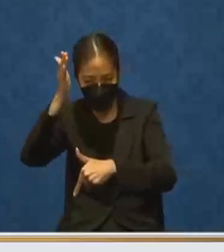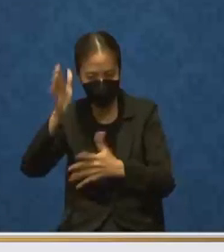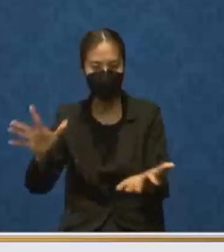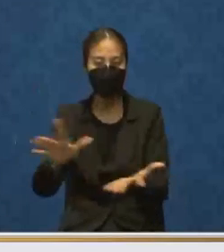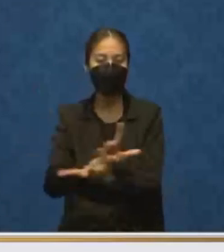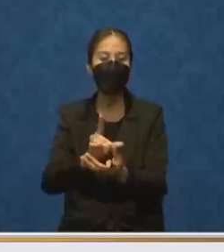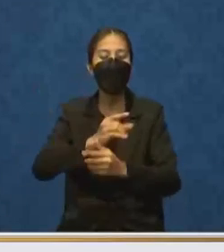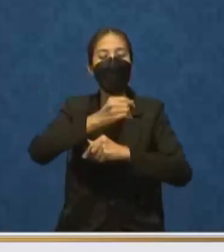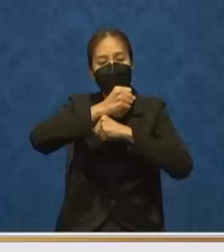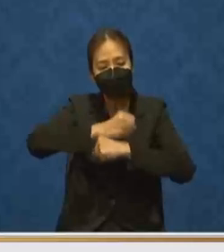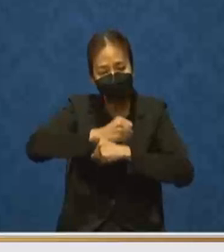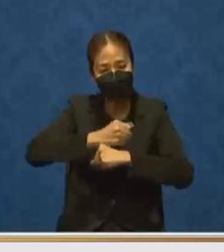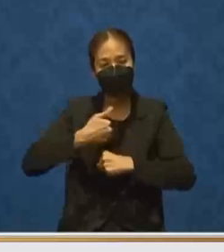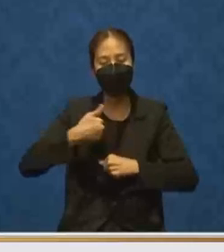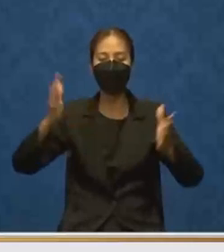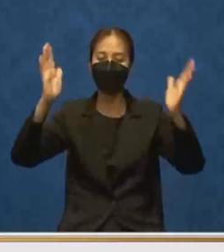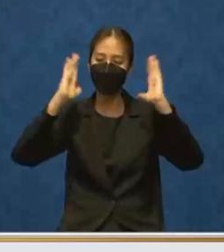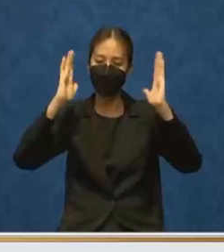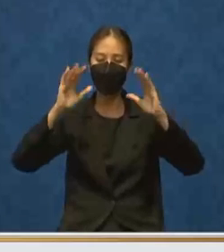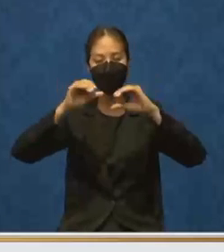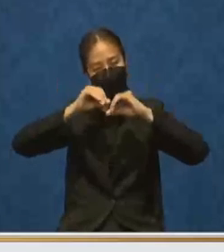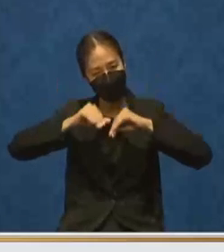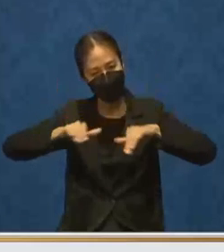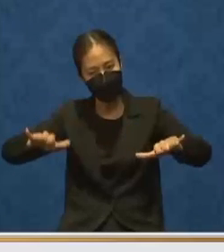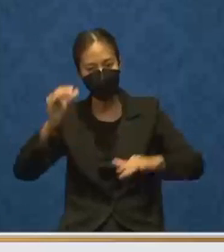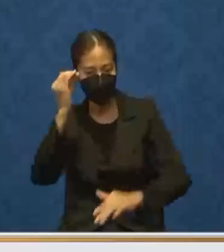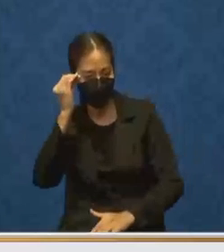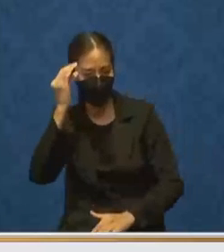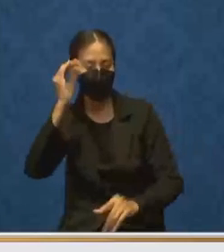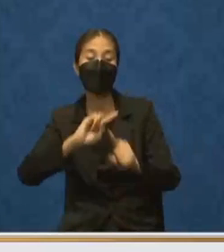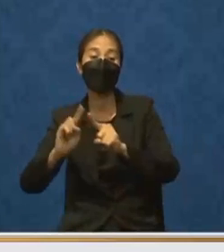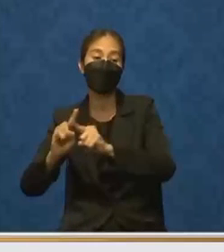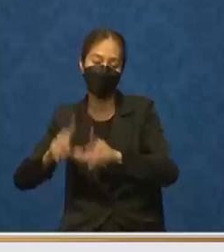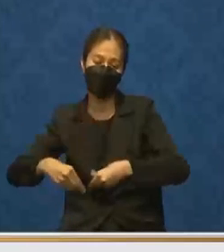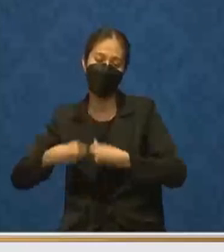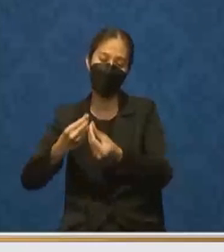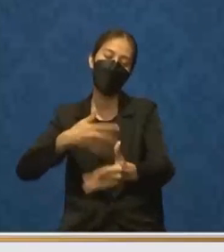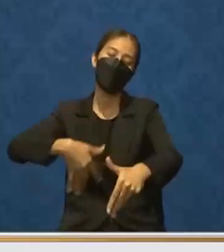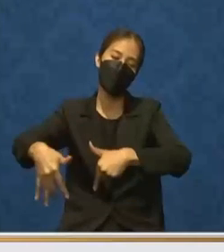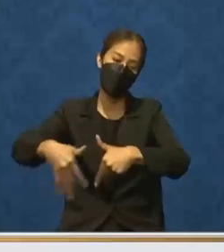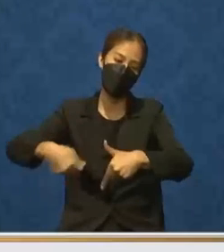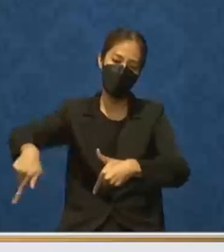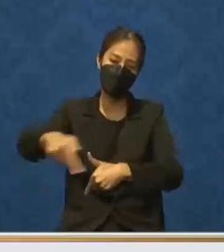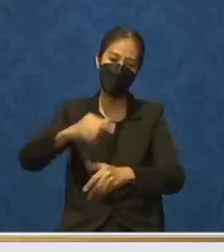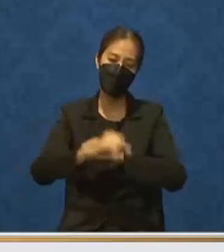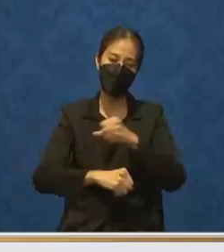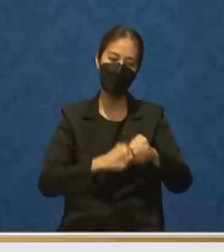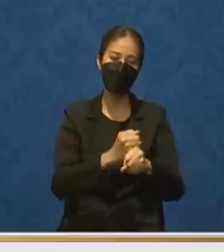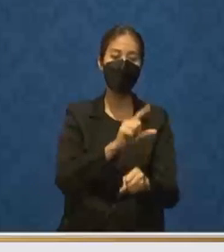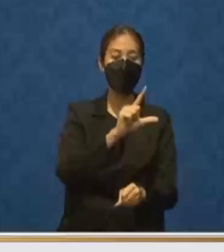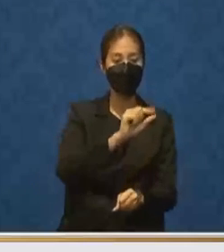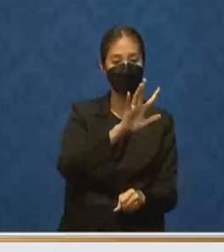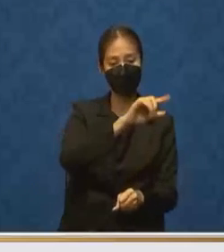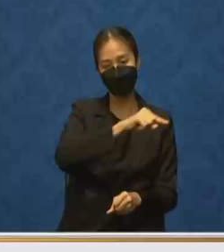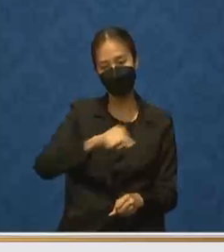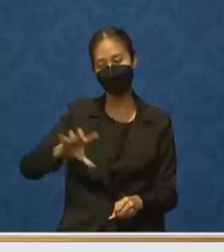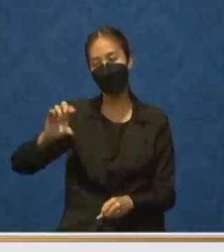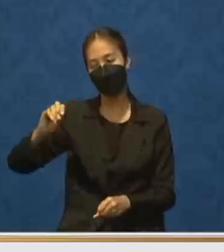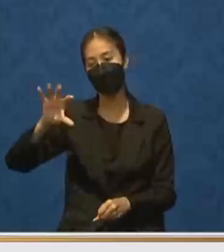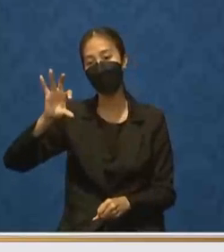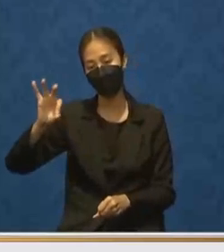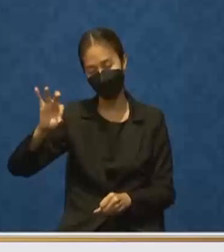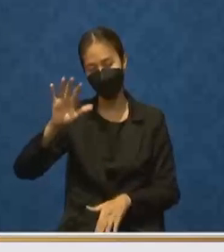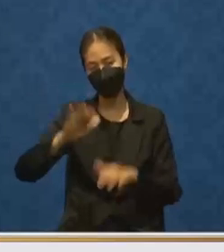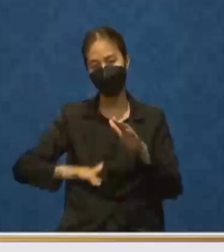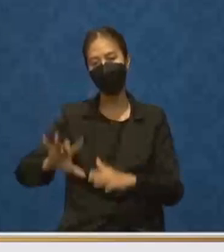ประชาสัมพันธ์ข้อมูลข่าวสารเผยแพร่ความรู้ความเข้าใจให้ประชากรอายุ 25-59 ปีไม่น้อยกว่า